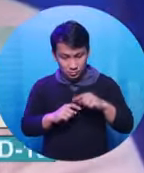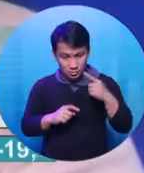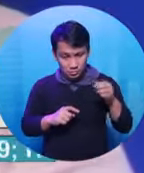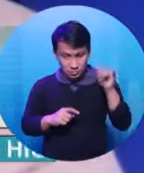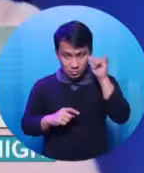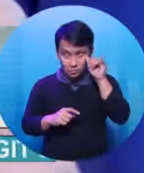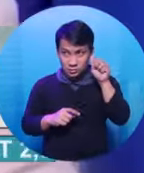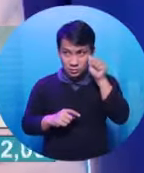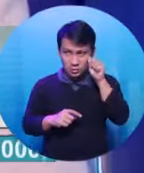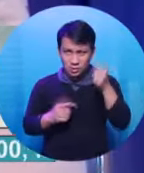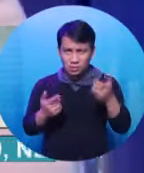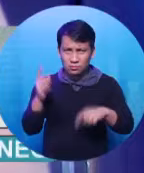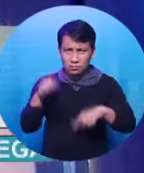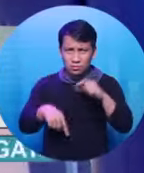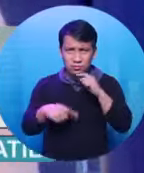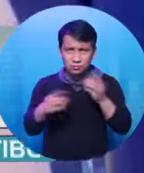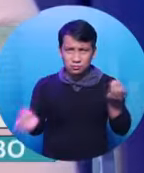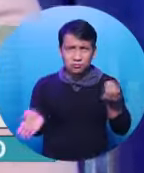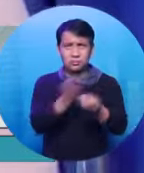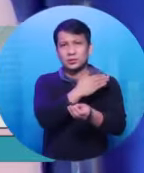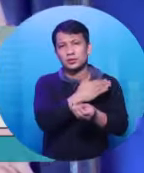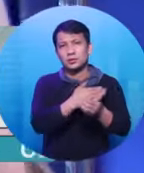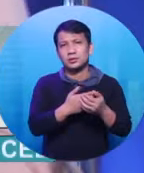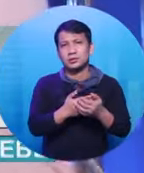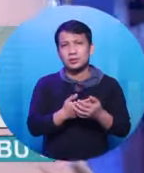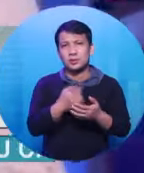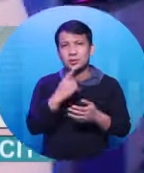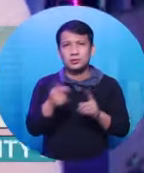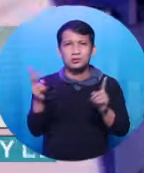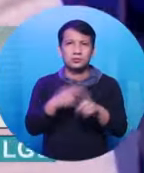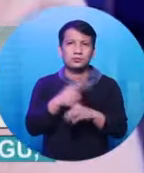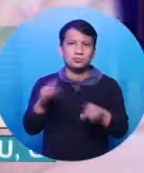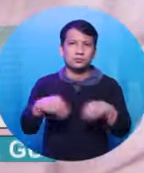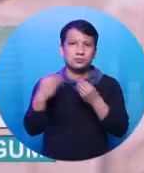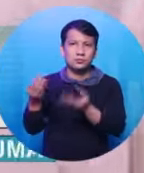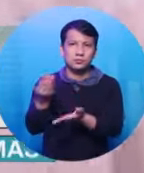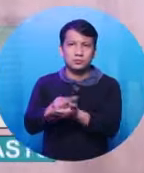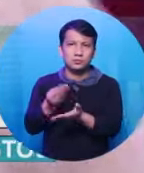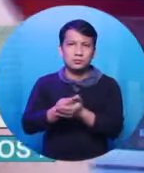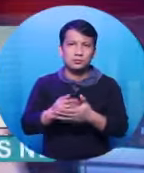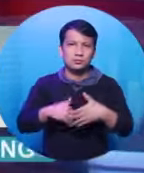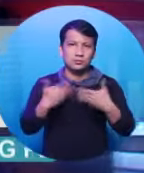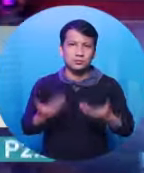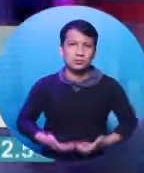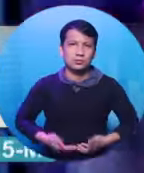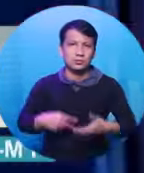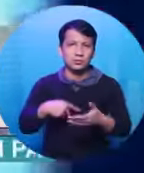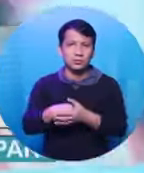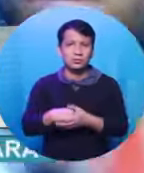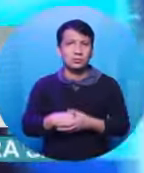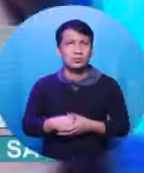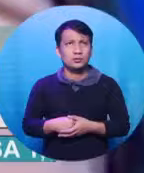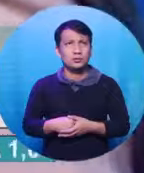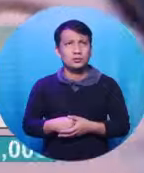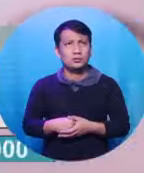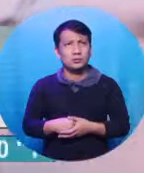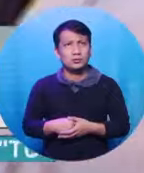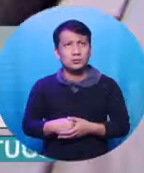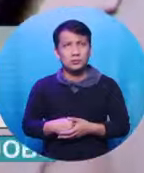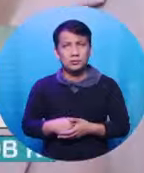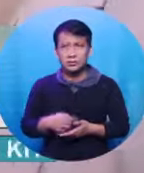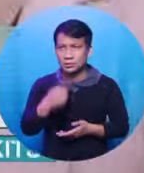Yamzi Aresa, sana raw po mapadeport yan. At yung biktima bigyan ng pera kasi buntis siya para sa bata. Ganun nga yung mga sinasabi nga nila,